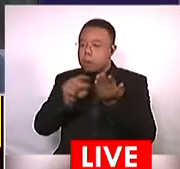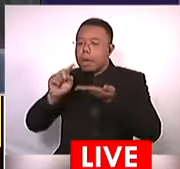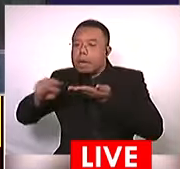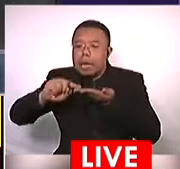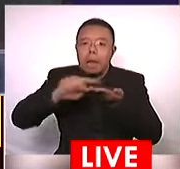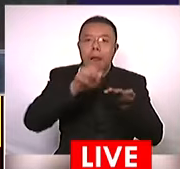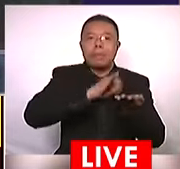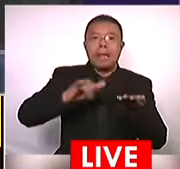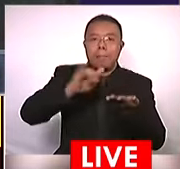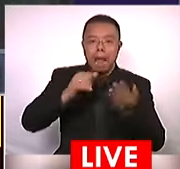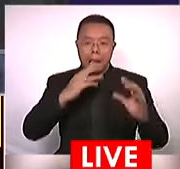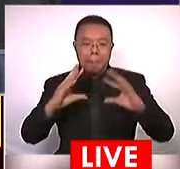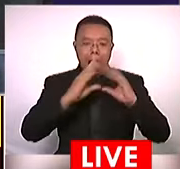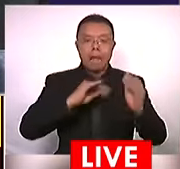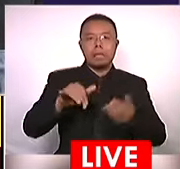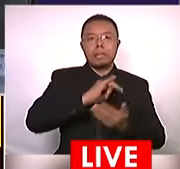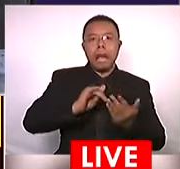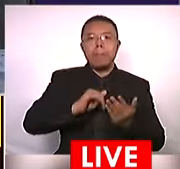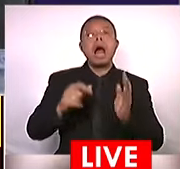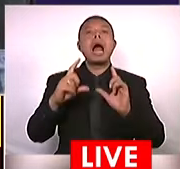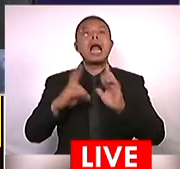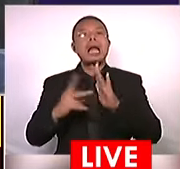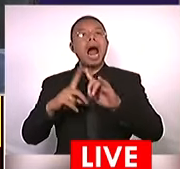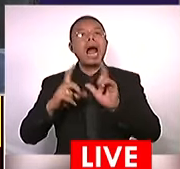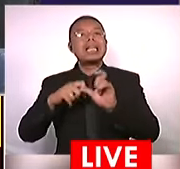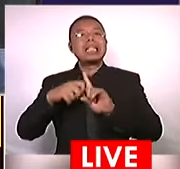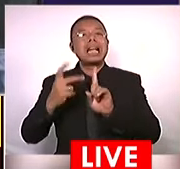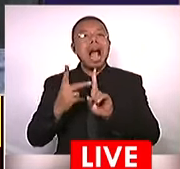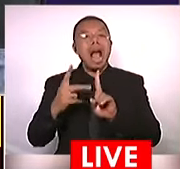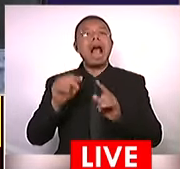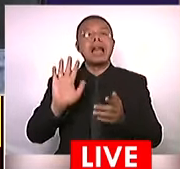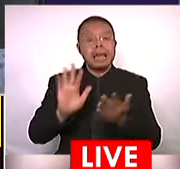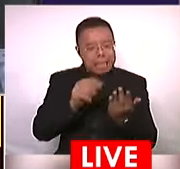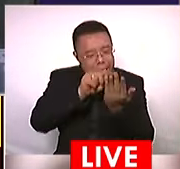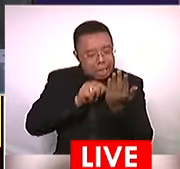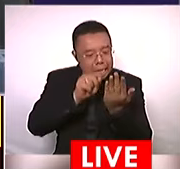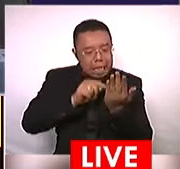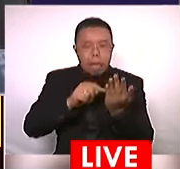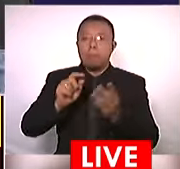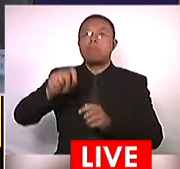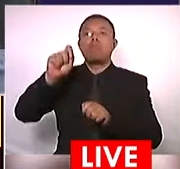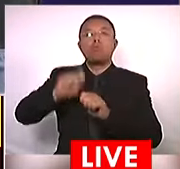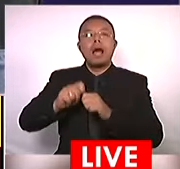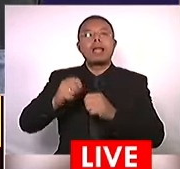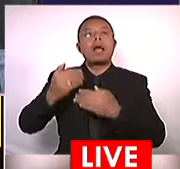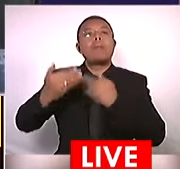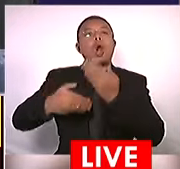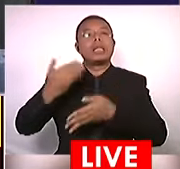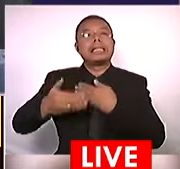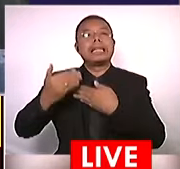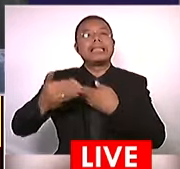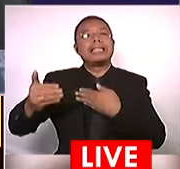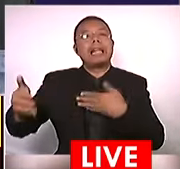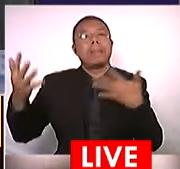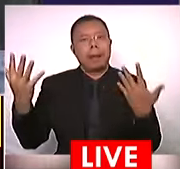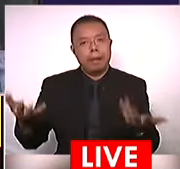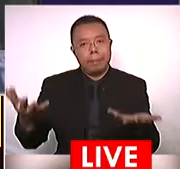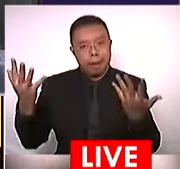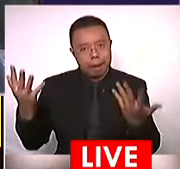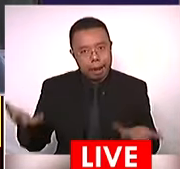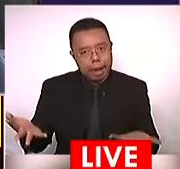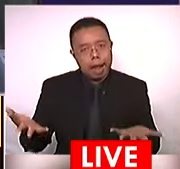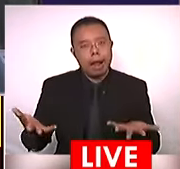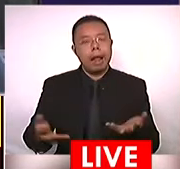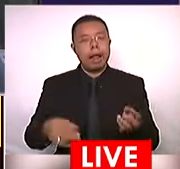ramai-rama nah naskah akademik itulah yang akan menentukan Bagaimana prosedur kemudian Bagaimana